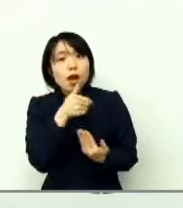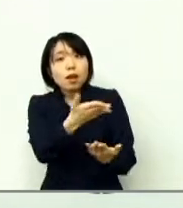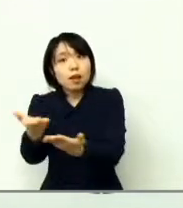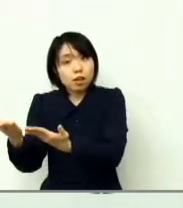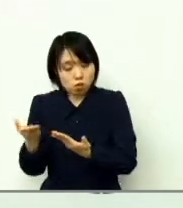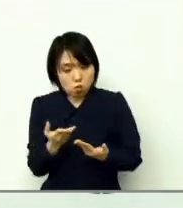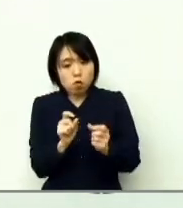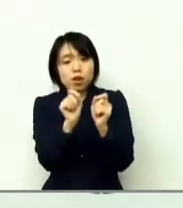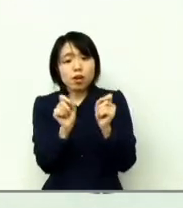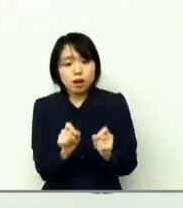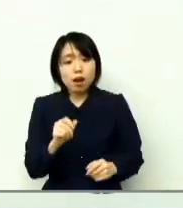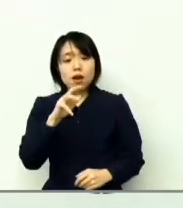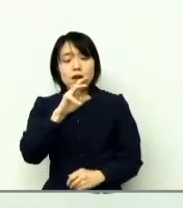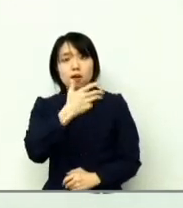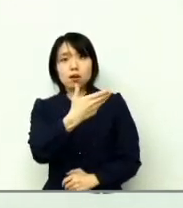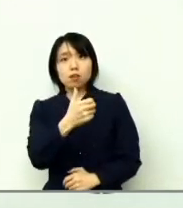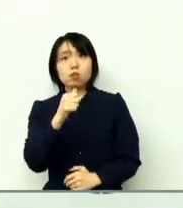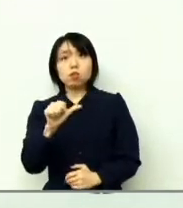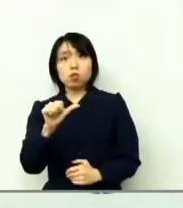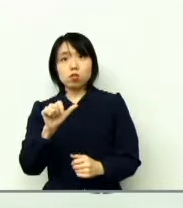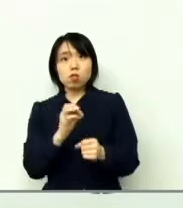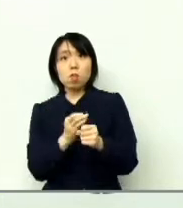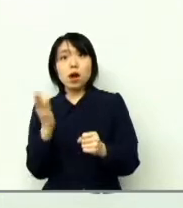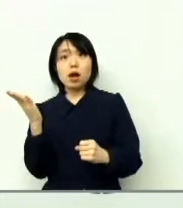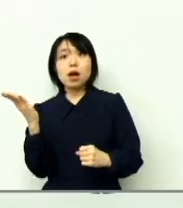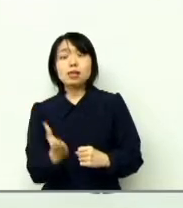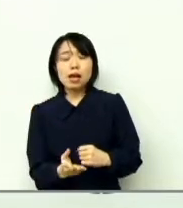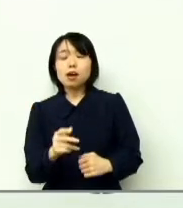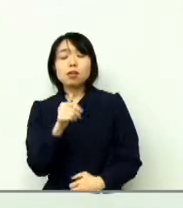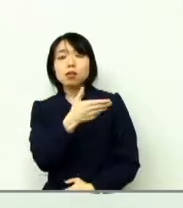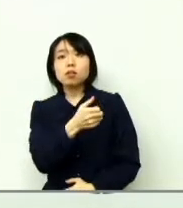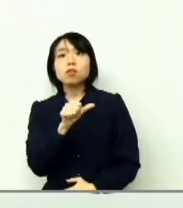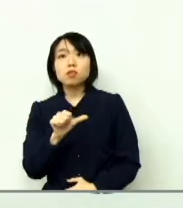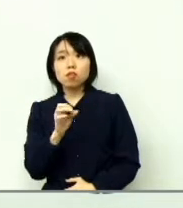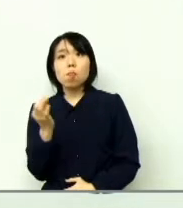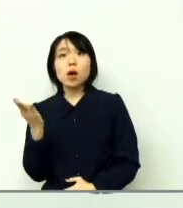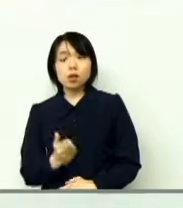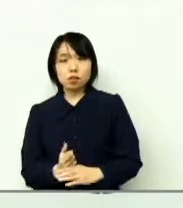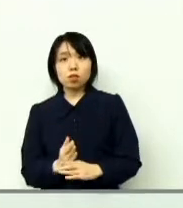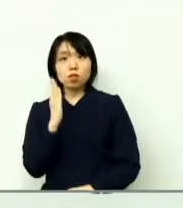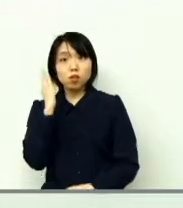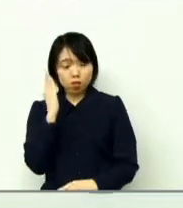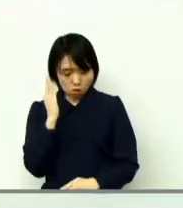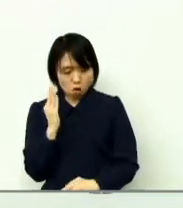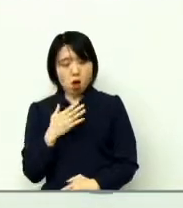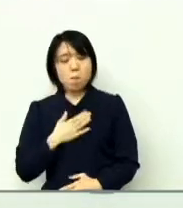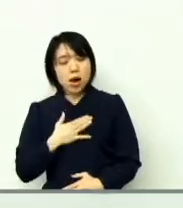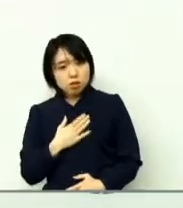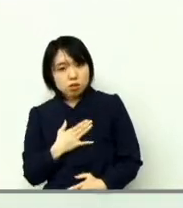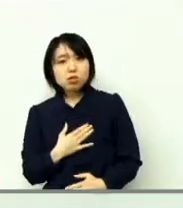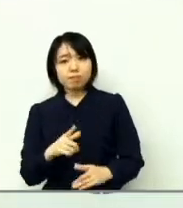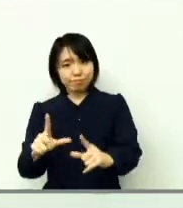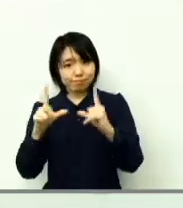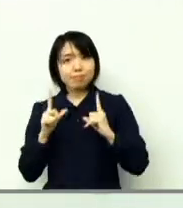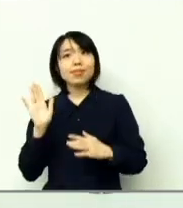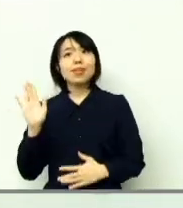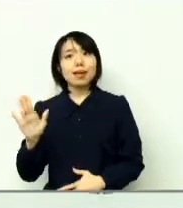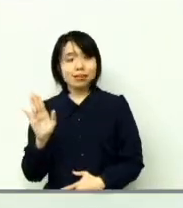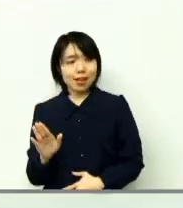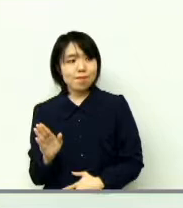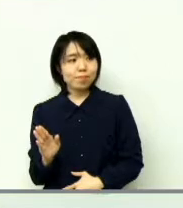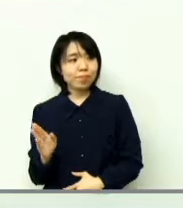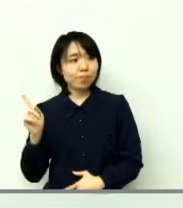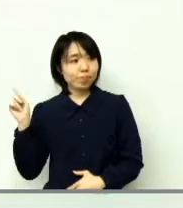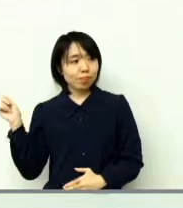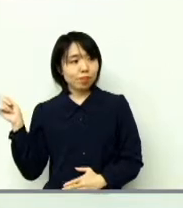95% 以上を満足しているということで示しております。具体的には96年 97.2%、 また平成27